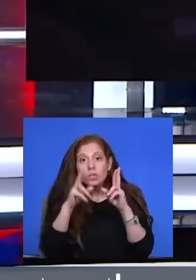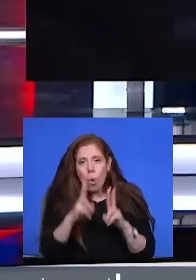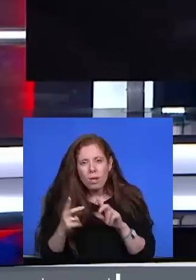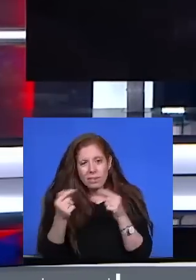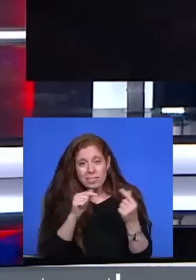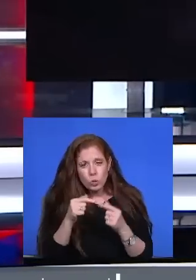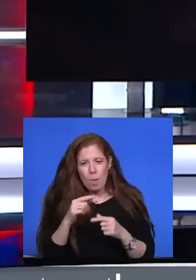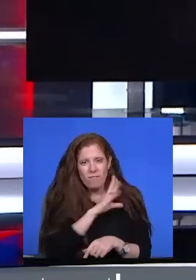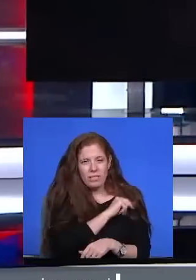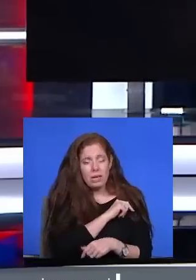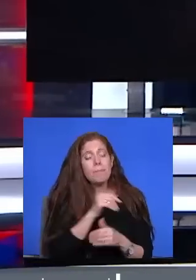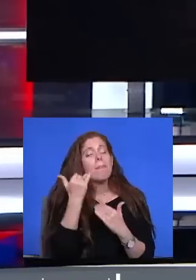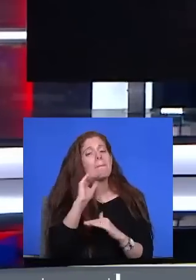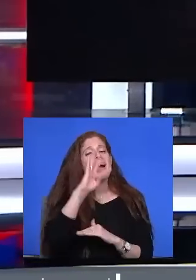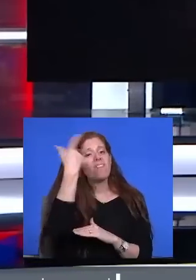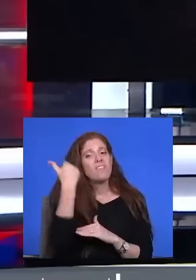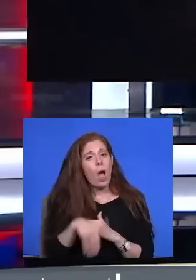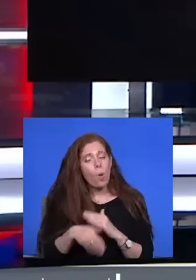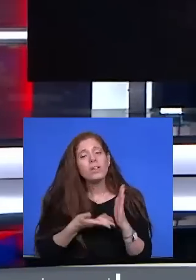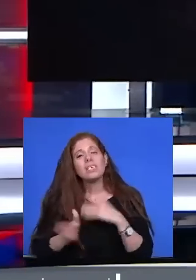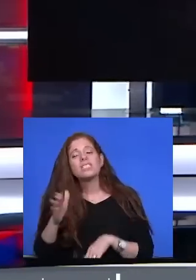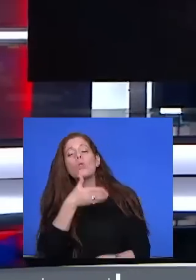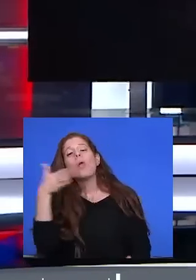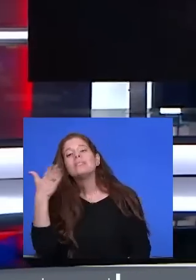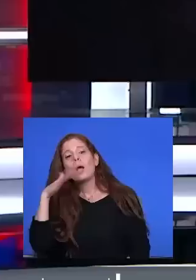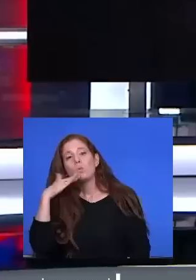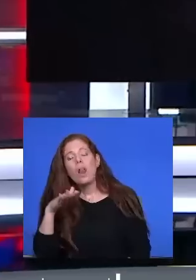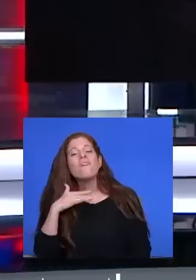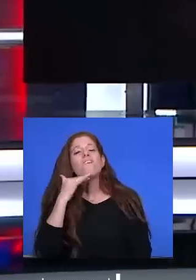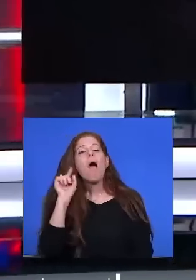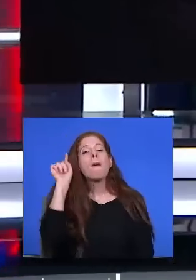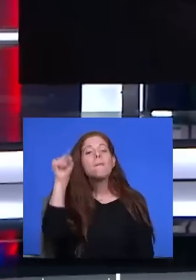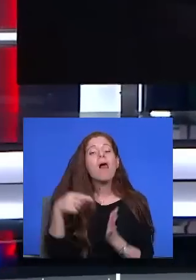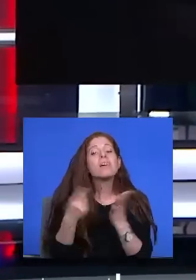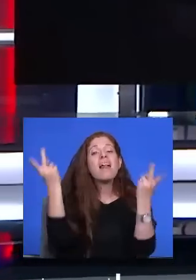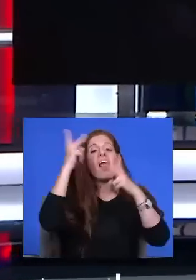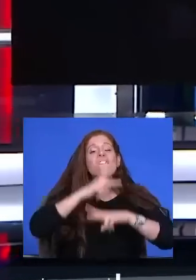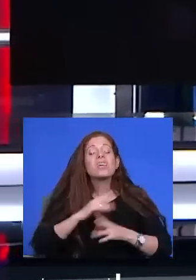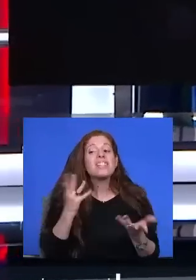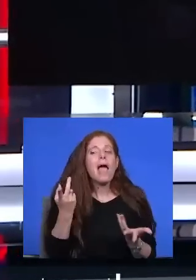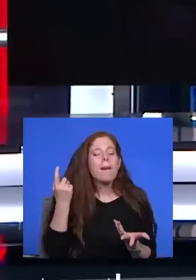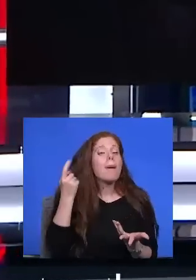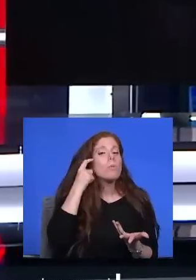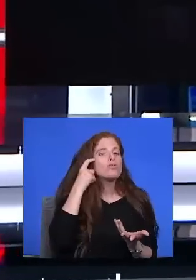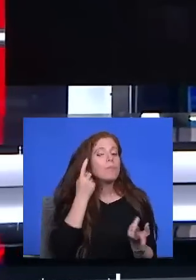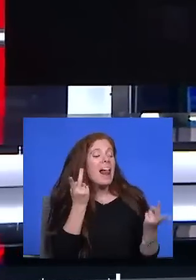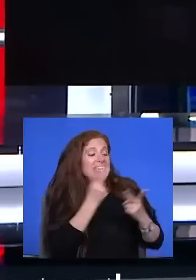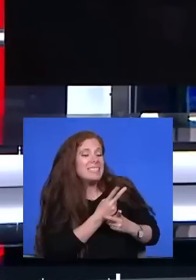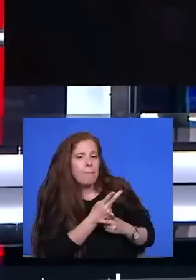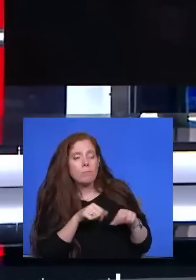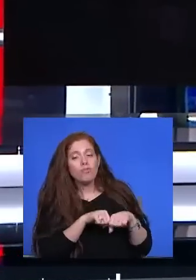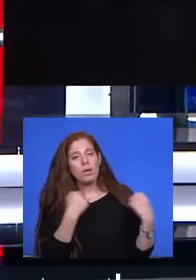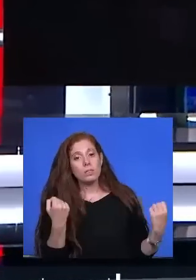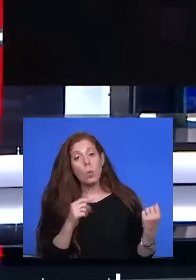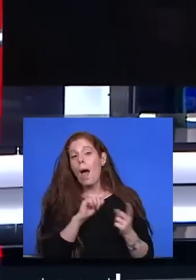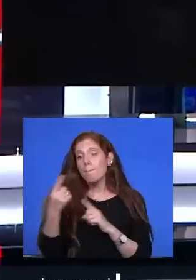והאחרון נורית יוחנן יצאה למזרח ירושלים ולרמאללה כדי להבין איך רואים את ההסכמים שהתנפצו הפעם מהצד